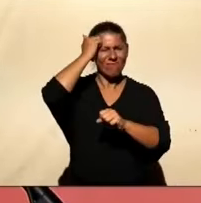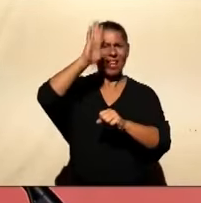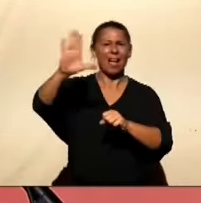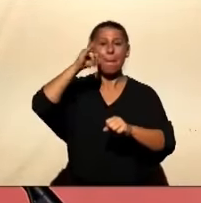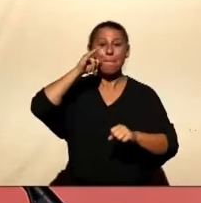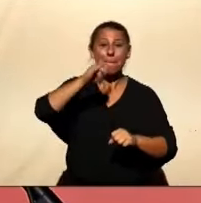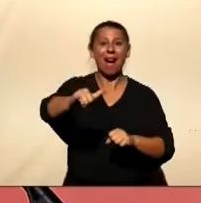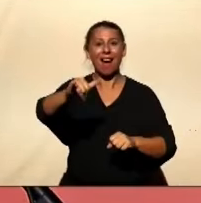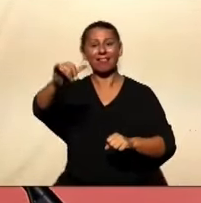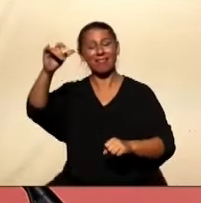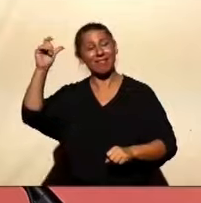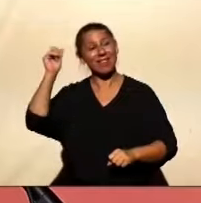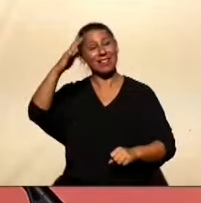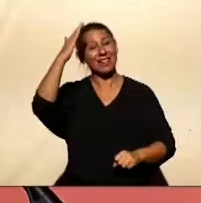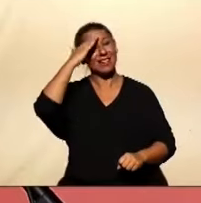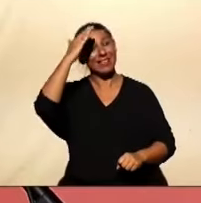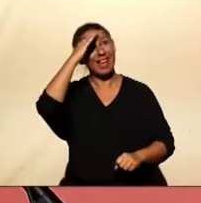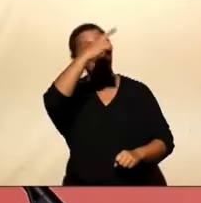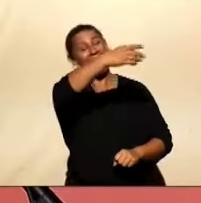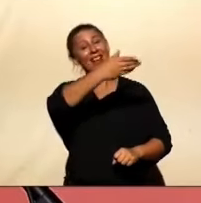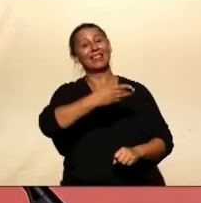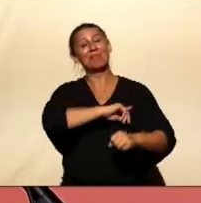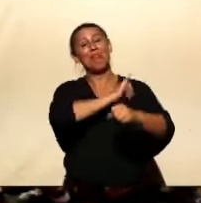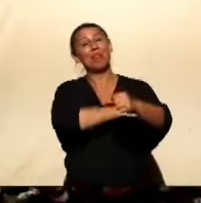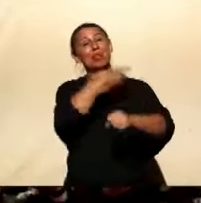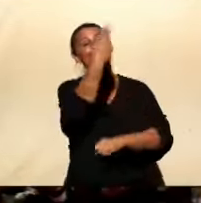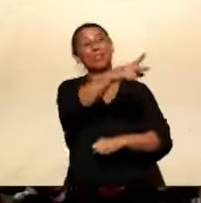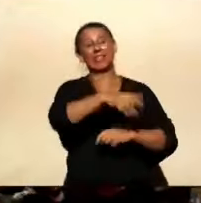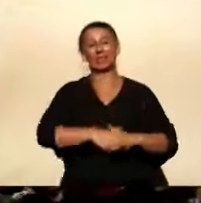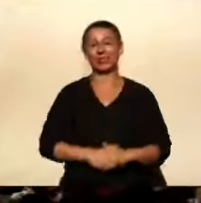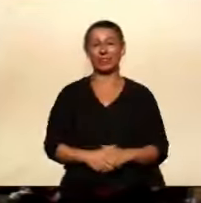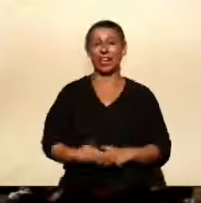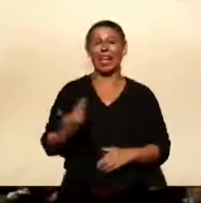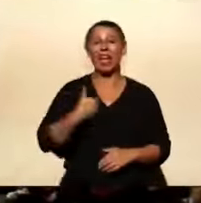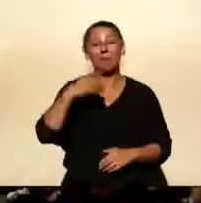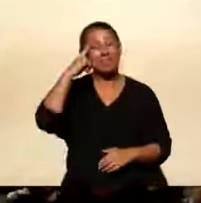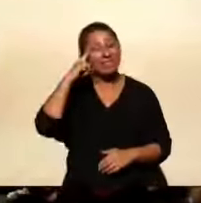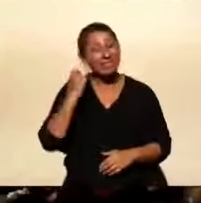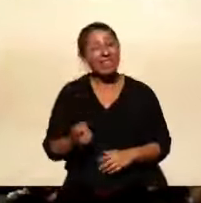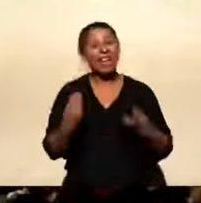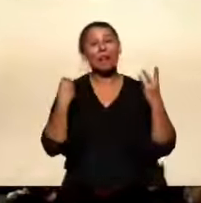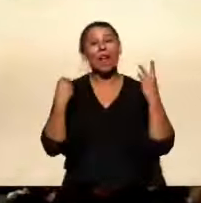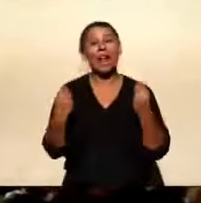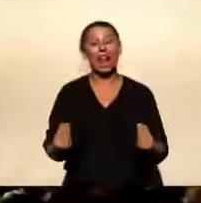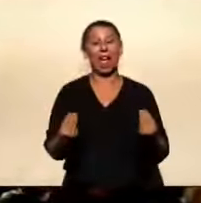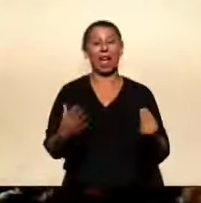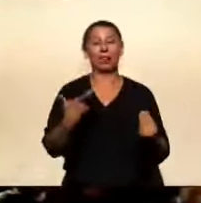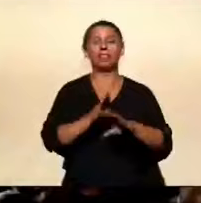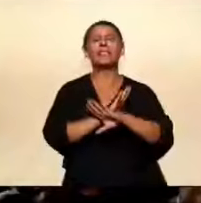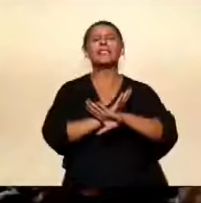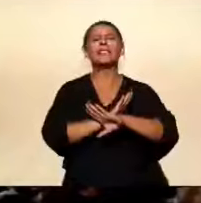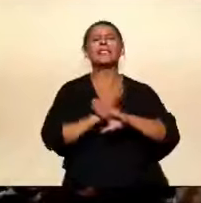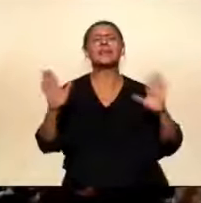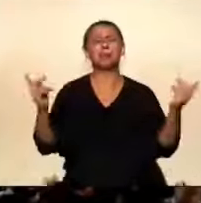πάντα τα χαιρετίσματά μας στην εξουσία τους. Γιατί εμείς ξέρουμε καλά ότι τίποτα από